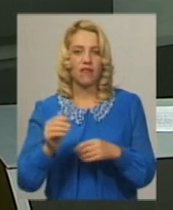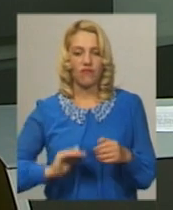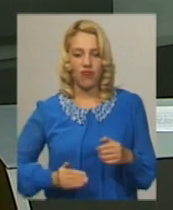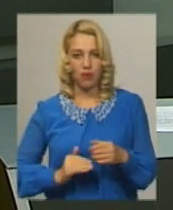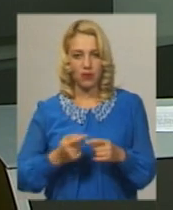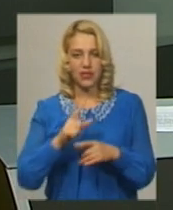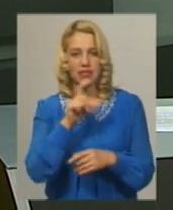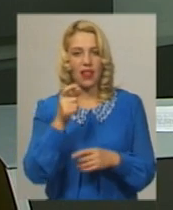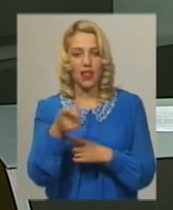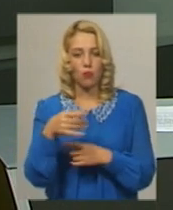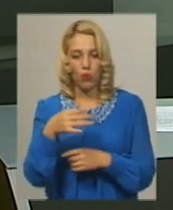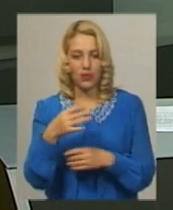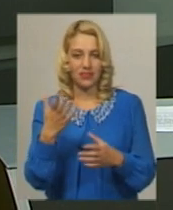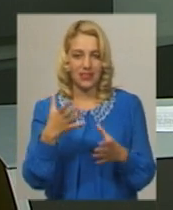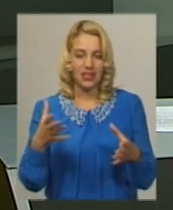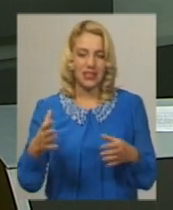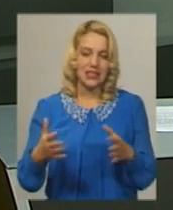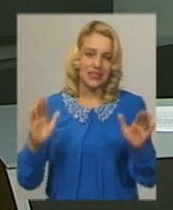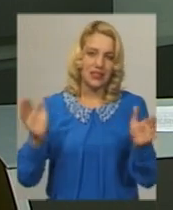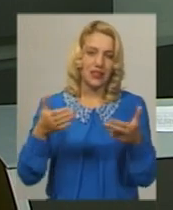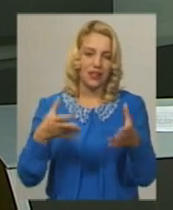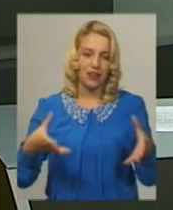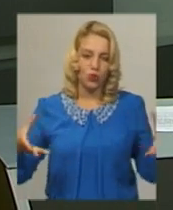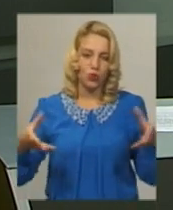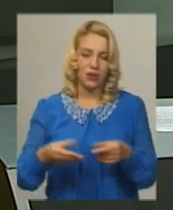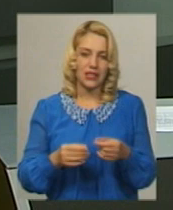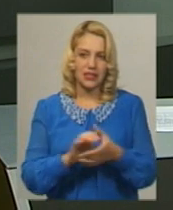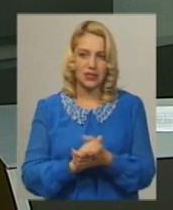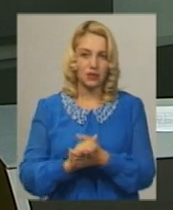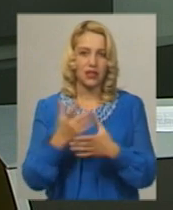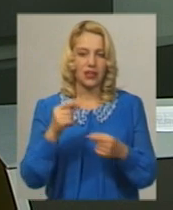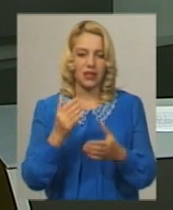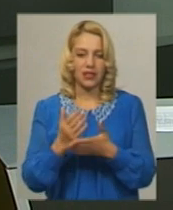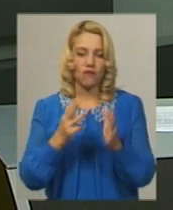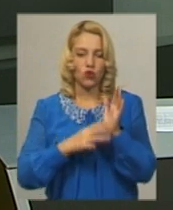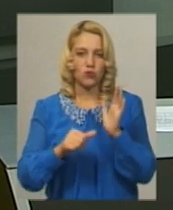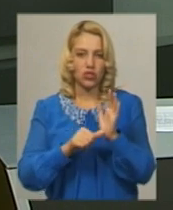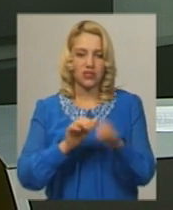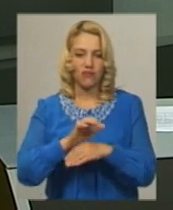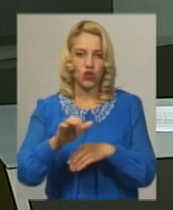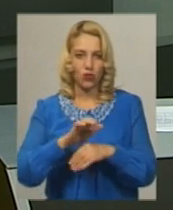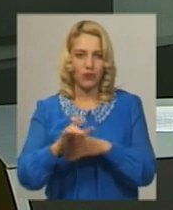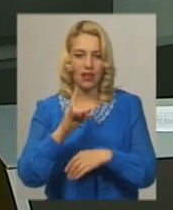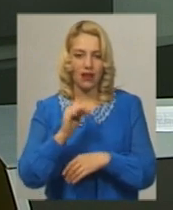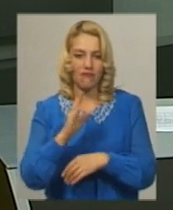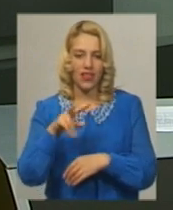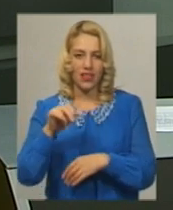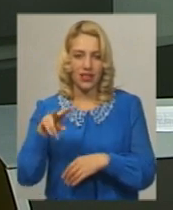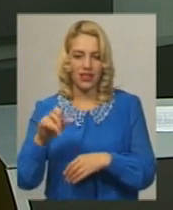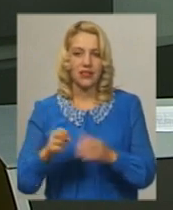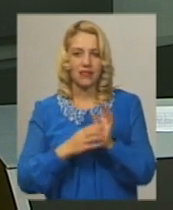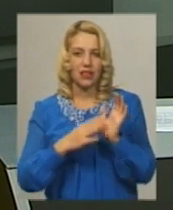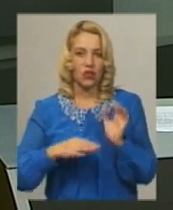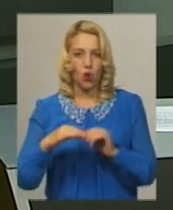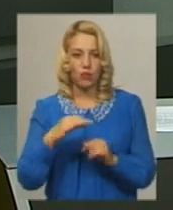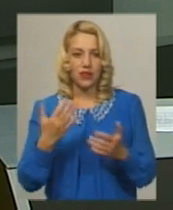області, які закликають скооперуватися в спілку, у якій є 86 виробників равликів із 19 областей України. Чи зацікавила